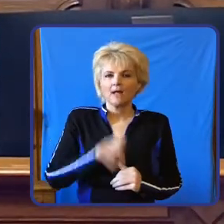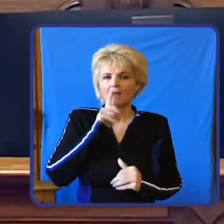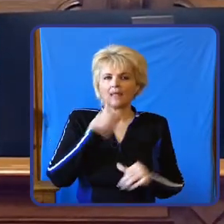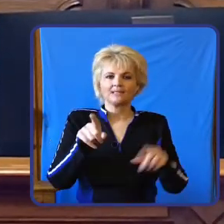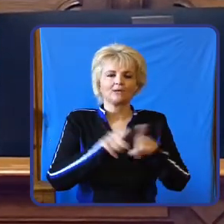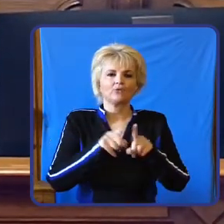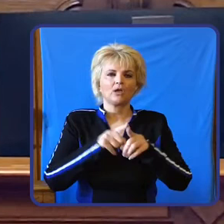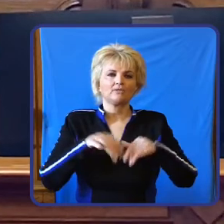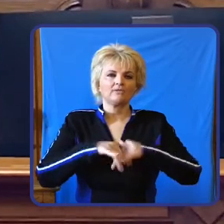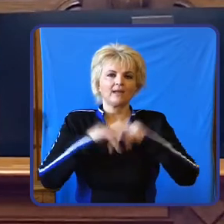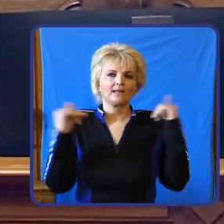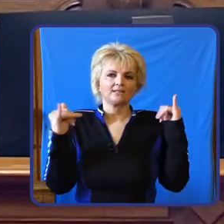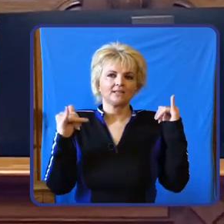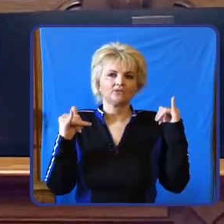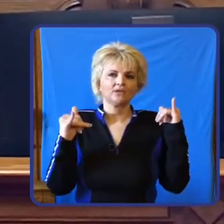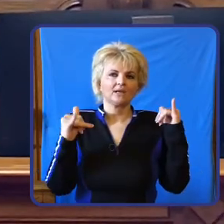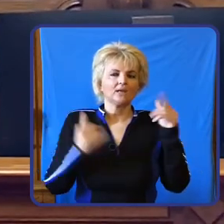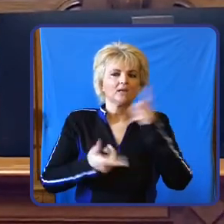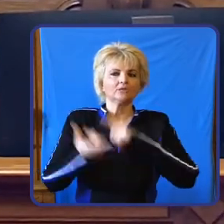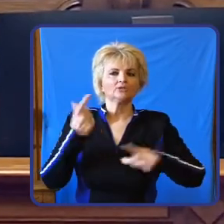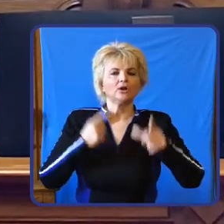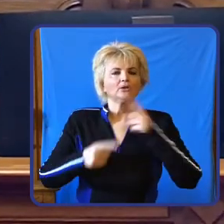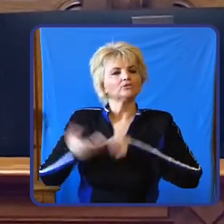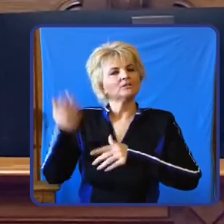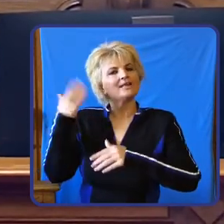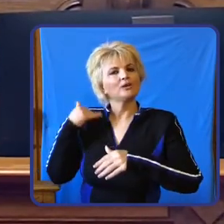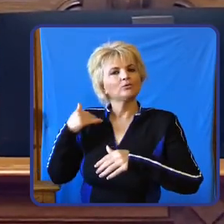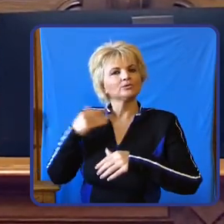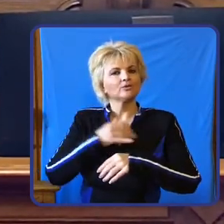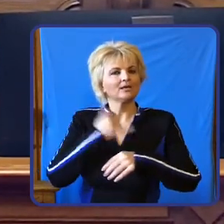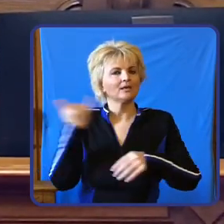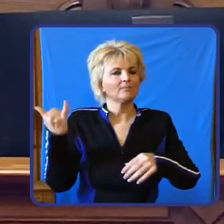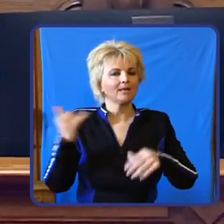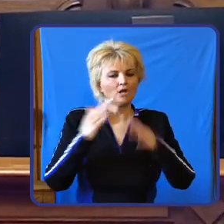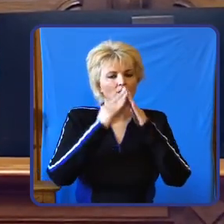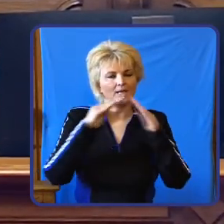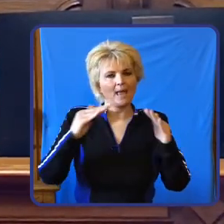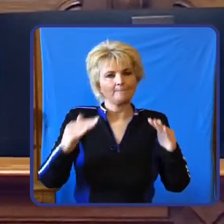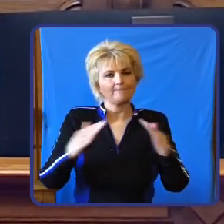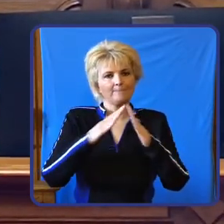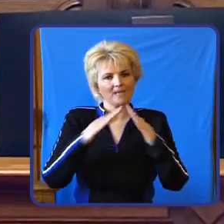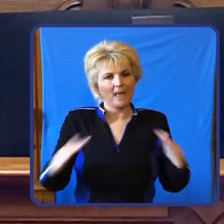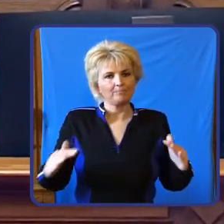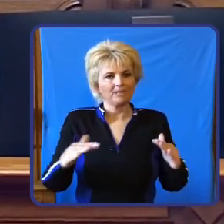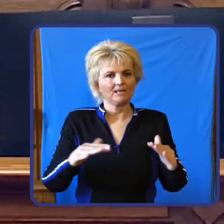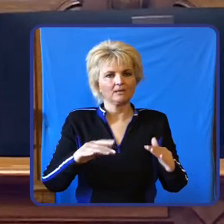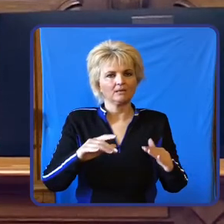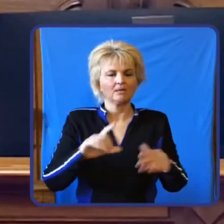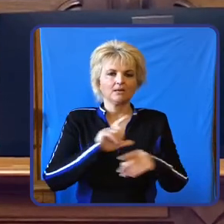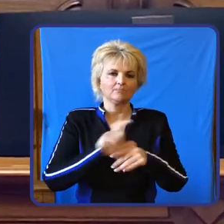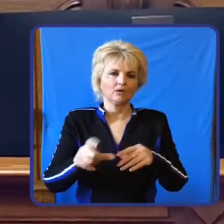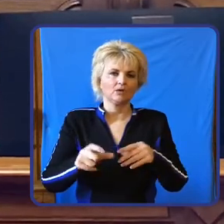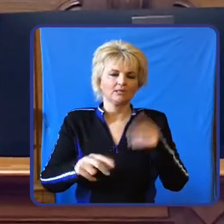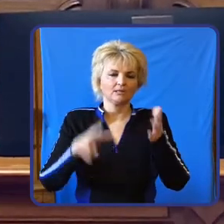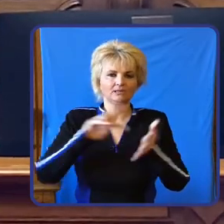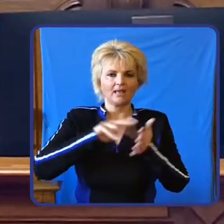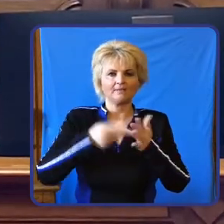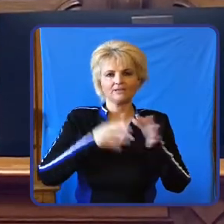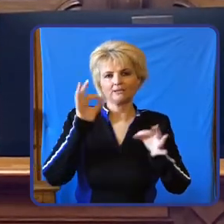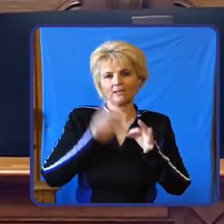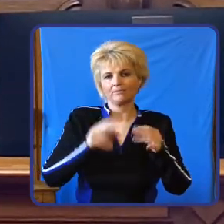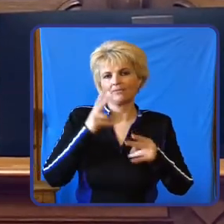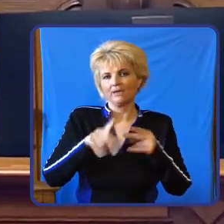olyan fejlesztések, ahogy sajnos az előző évben is, ugye a kempinget terveztük, hogy szeptemberben befejeződik, lehet,